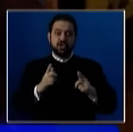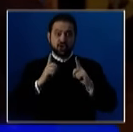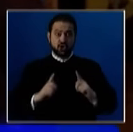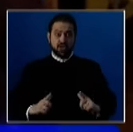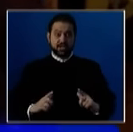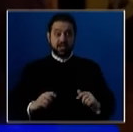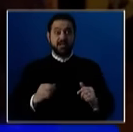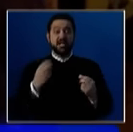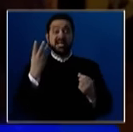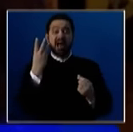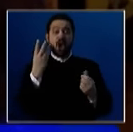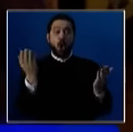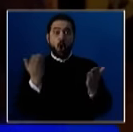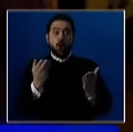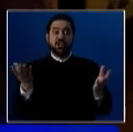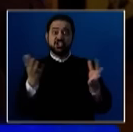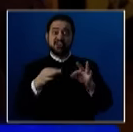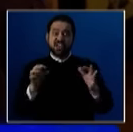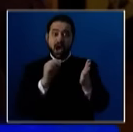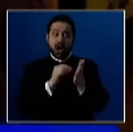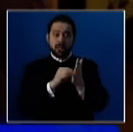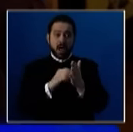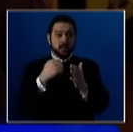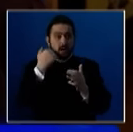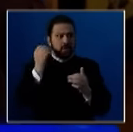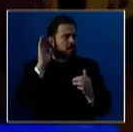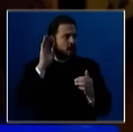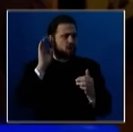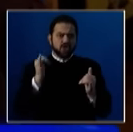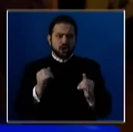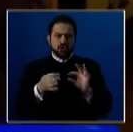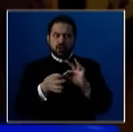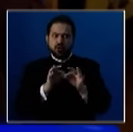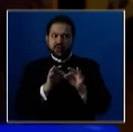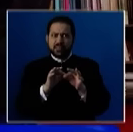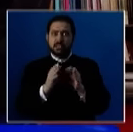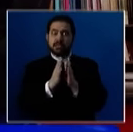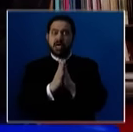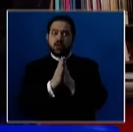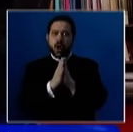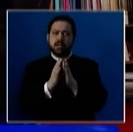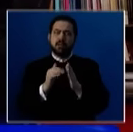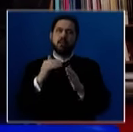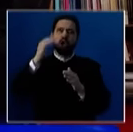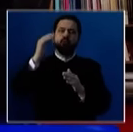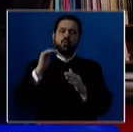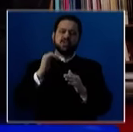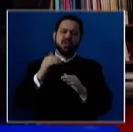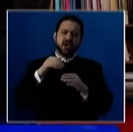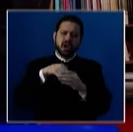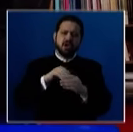3 ori. Și de fiecare dată când a auzit aceste cuvinte, el s-a adâncit mai mult în pustie,